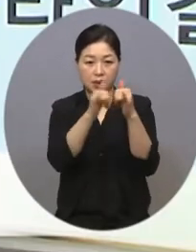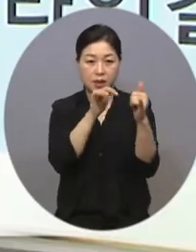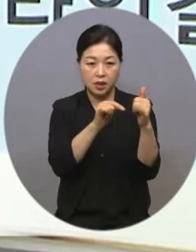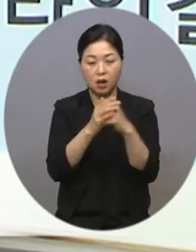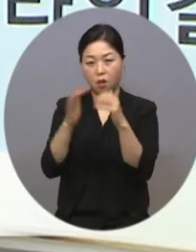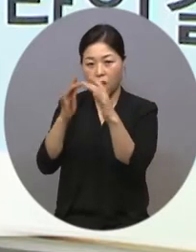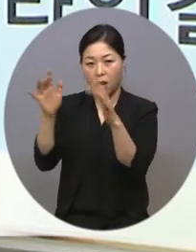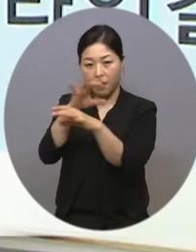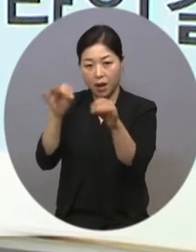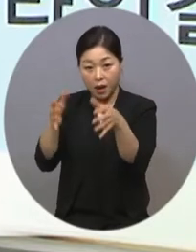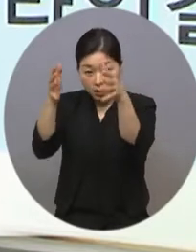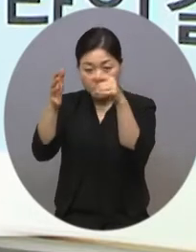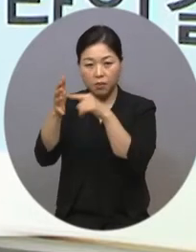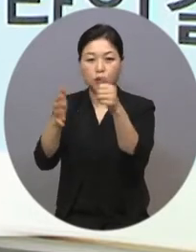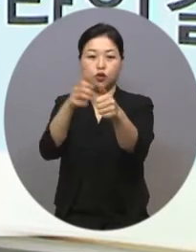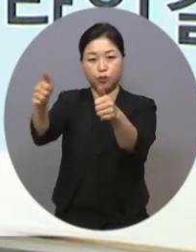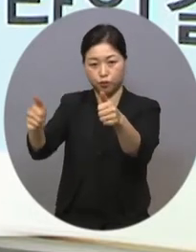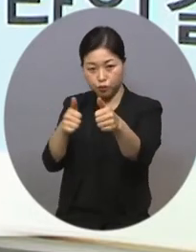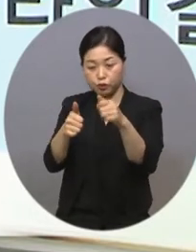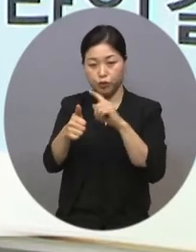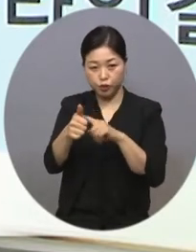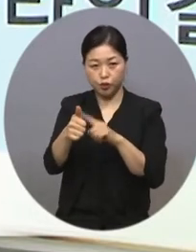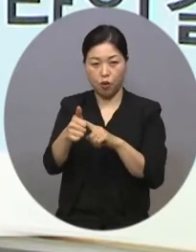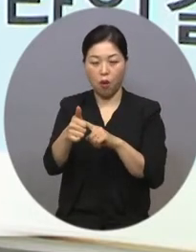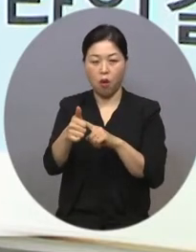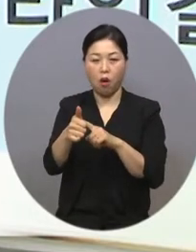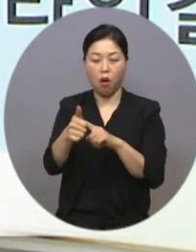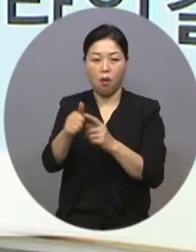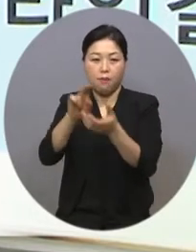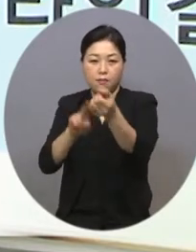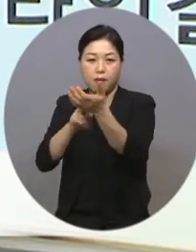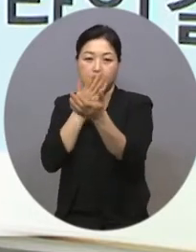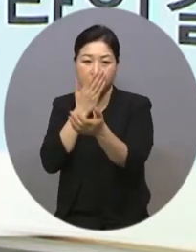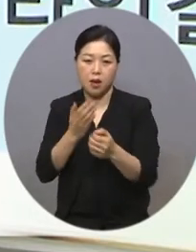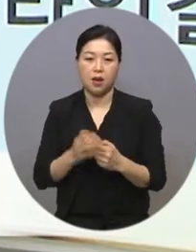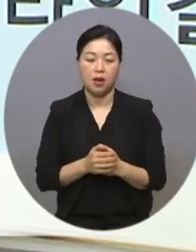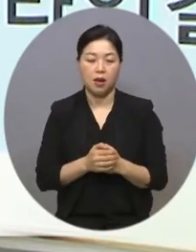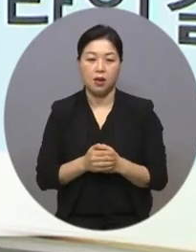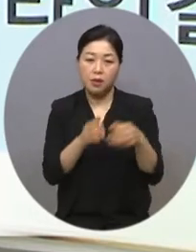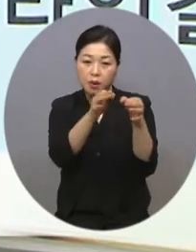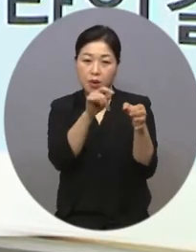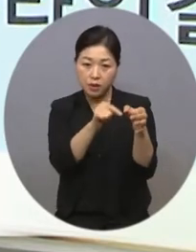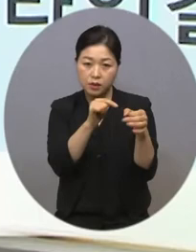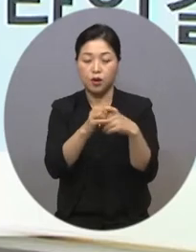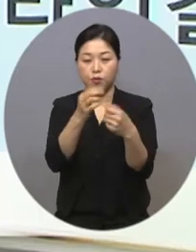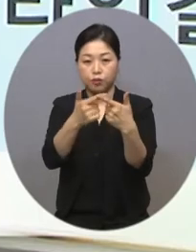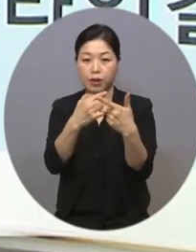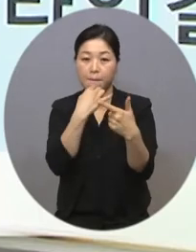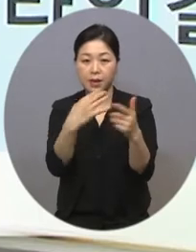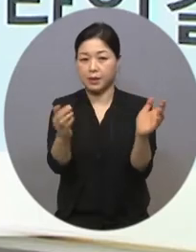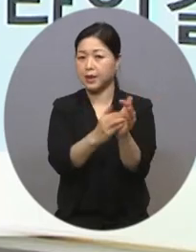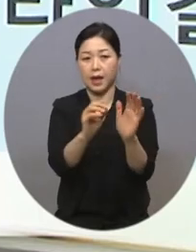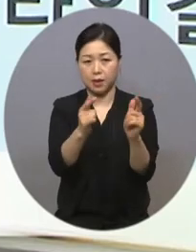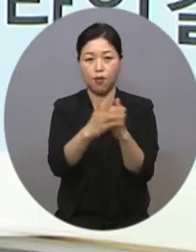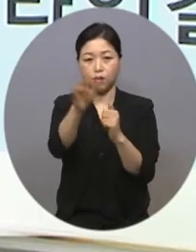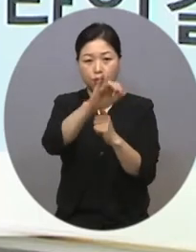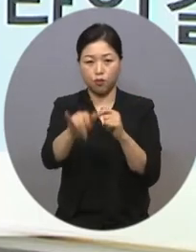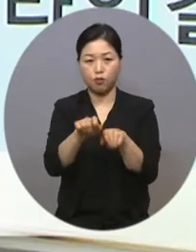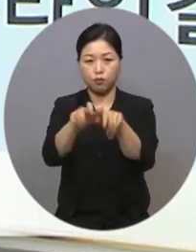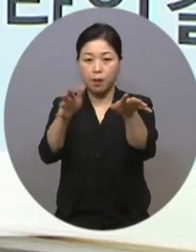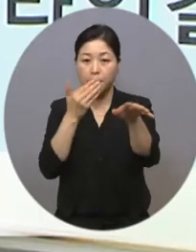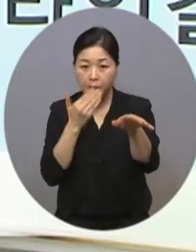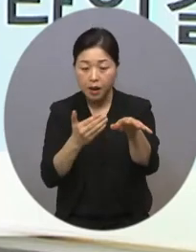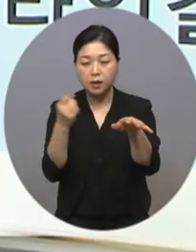있어서 점주로서 활동해야 될 겁니다 2 물 자체는 앞으로는 단순히 부산 만이 아니고 정구철 확장될 수 있고